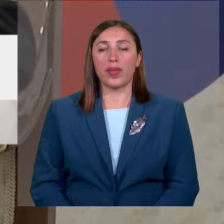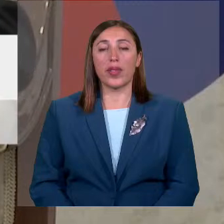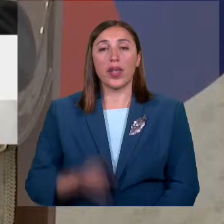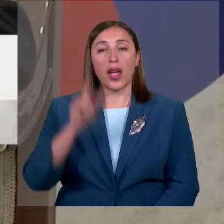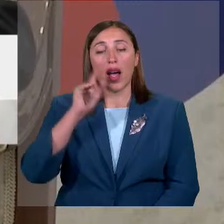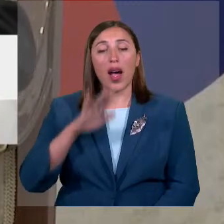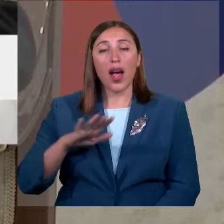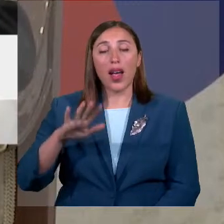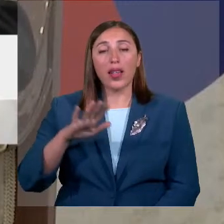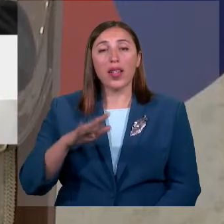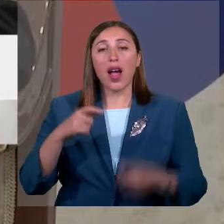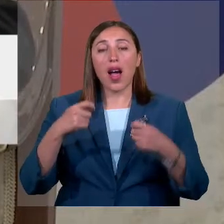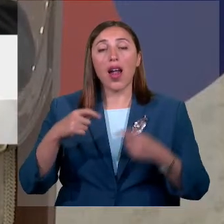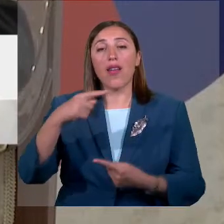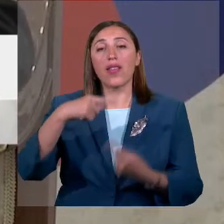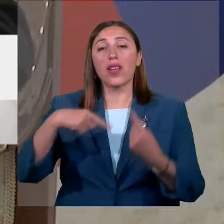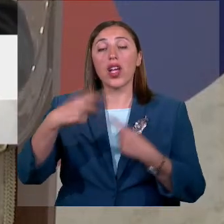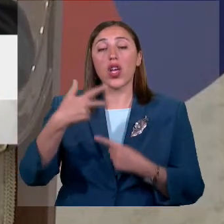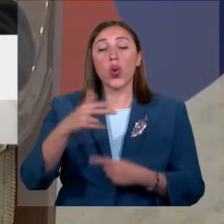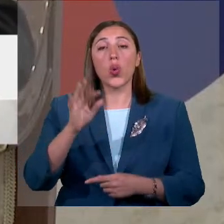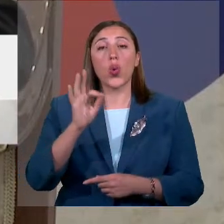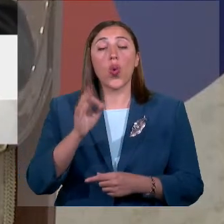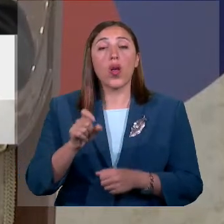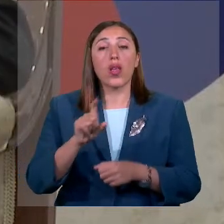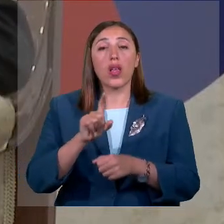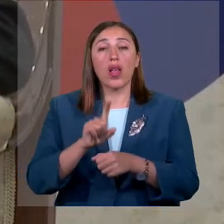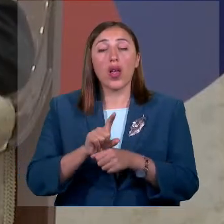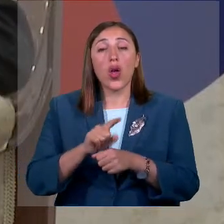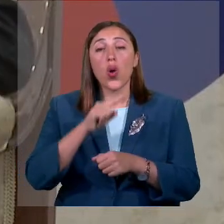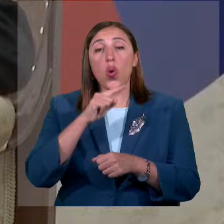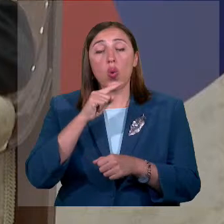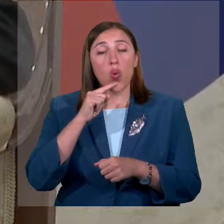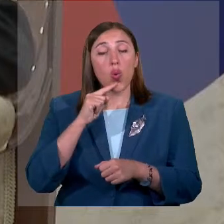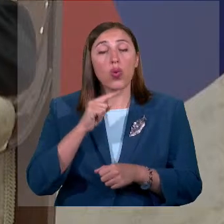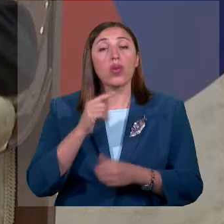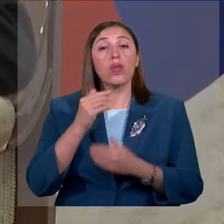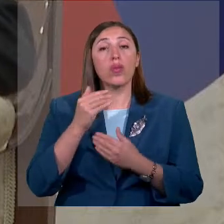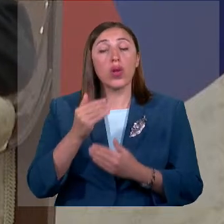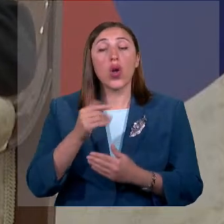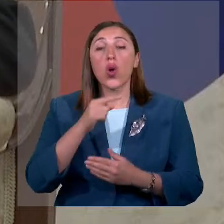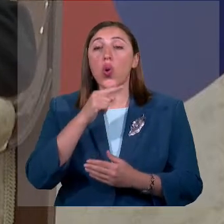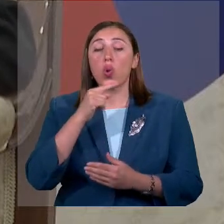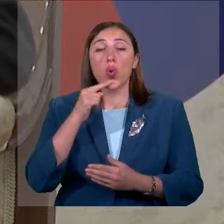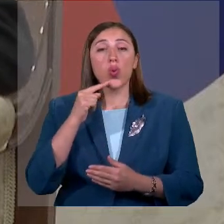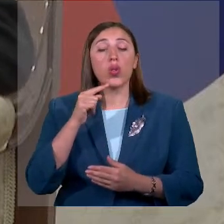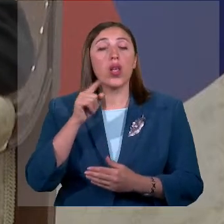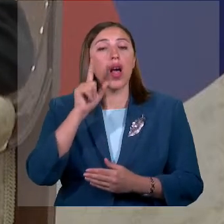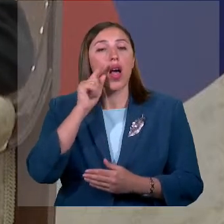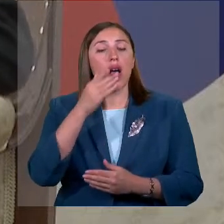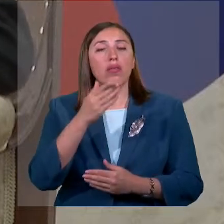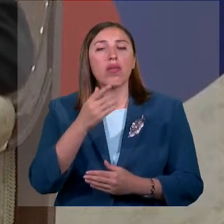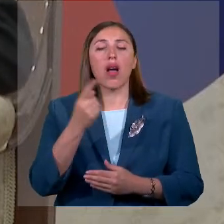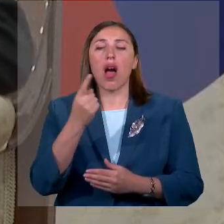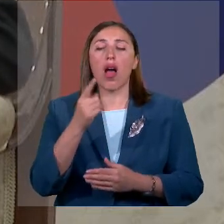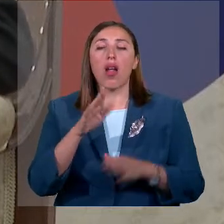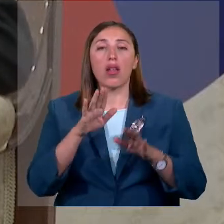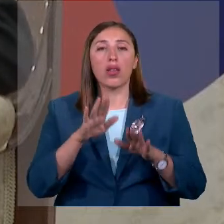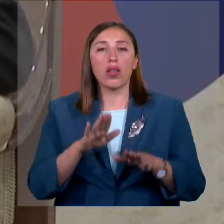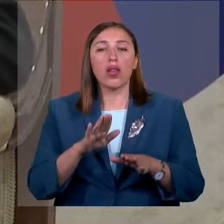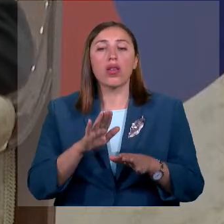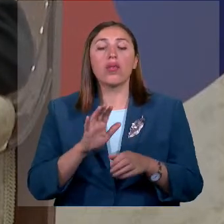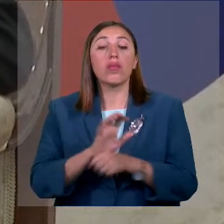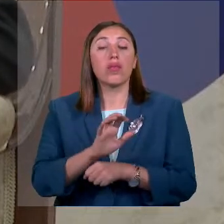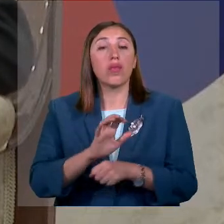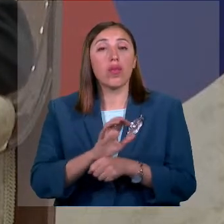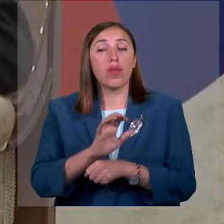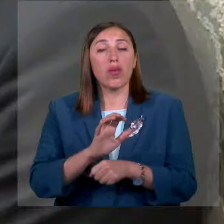Հայաստանի առևտրաշրջանառության 30%-ից ավելին բաժին է ընկնում Ռուսաստանին։ Ռուսաստանն է Հայաստանի առաջատար թերևս հիմնական